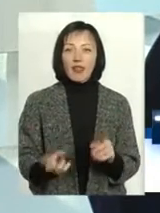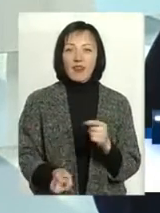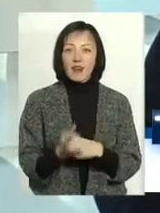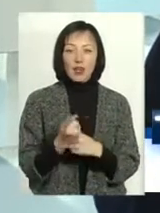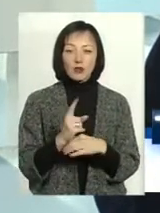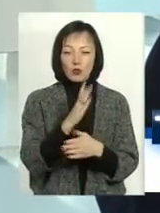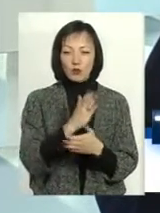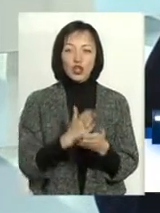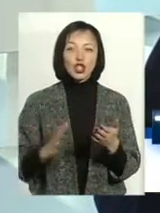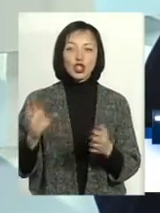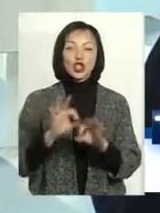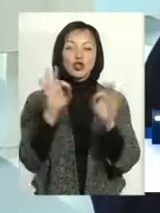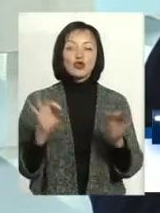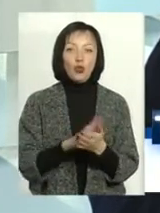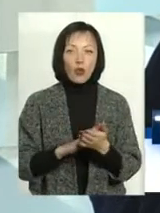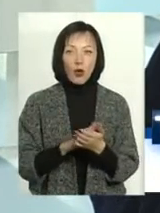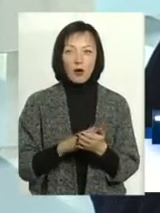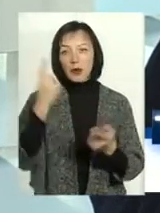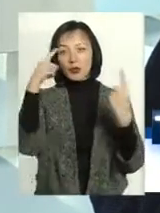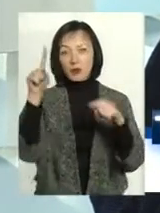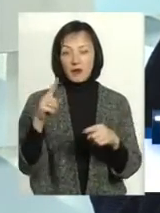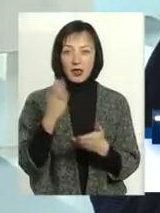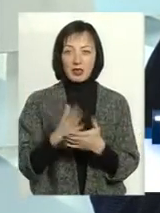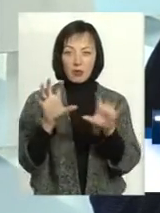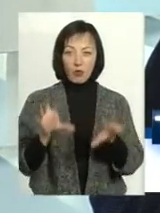Не можна просто так от задумати, і так є закон.